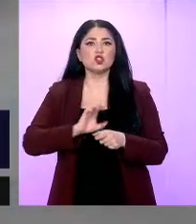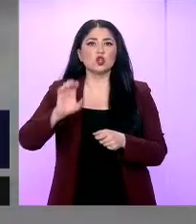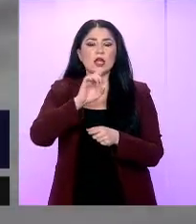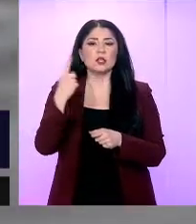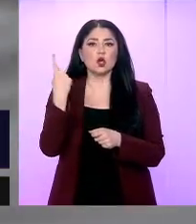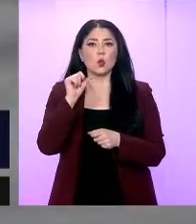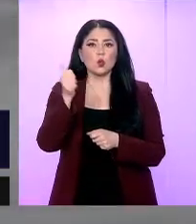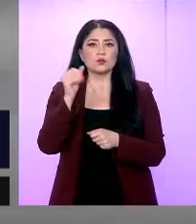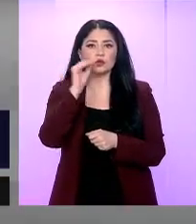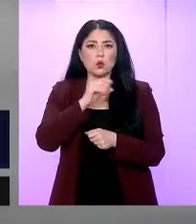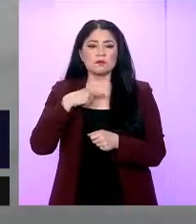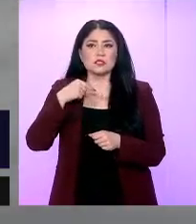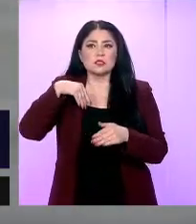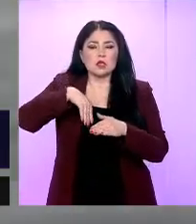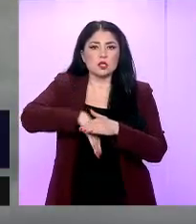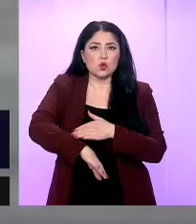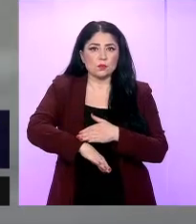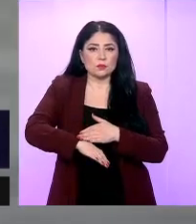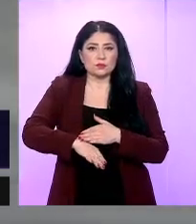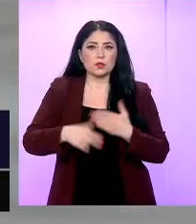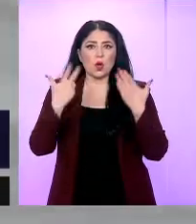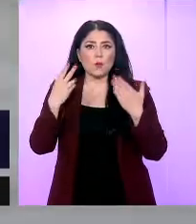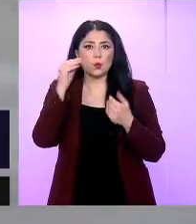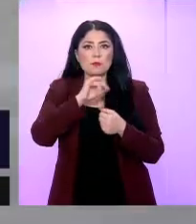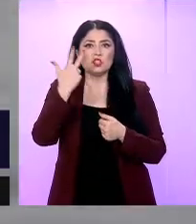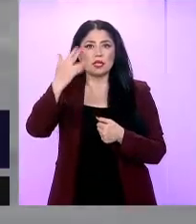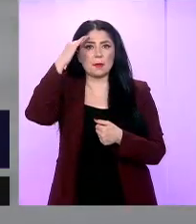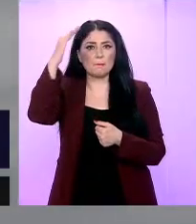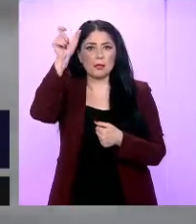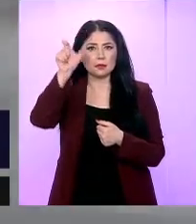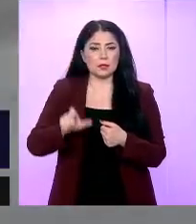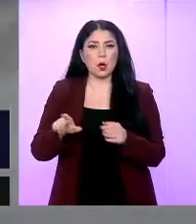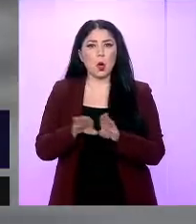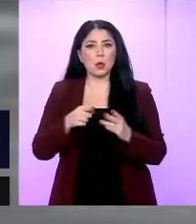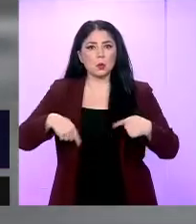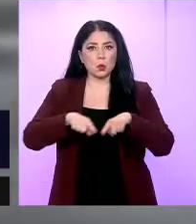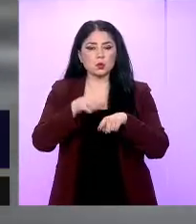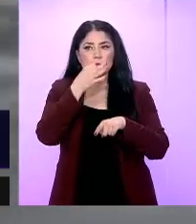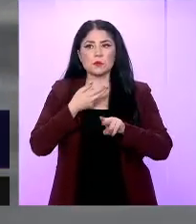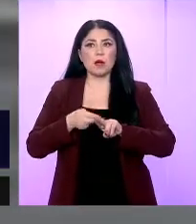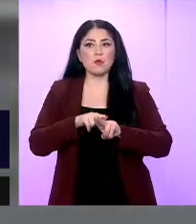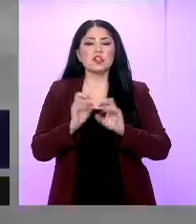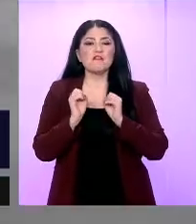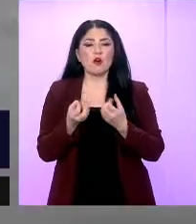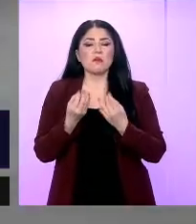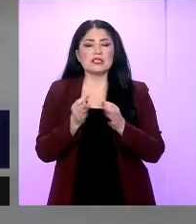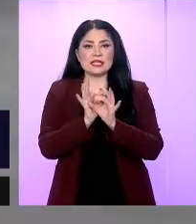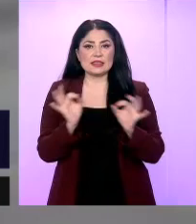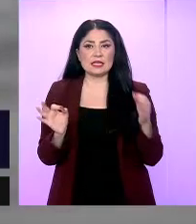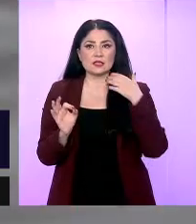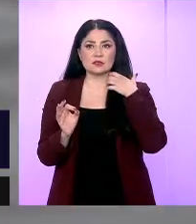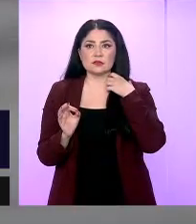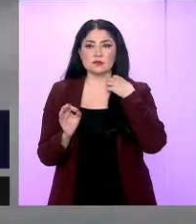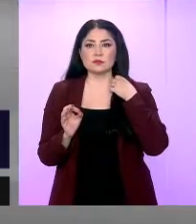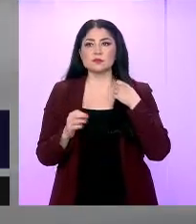bombardată. 11 oameni sunt sub dărâmături, 8 civili și 3 militari. Iar colegul nostru, Alexandru Rotaru, vine în direct acum cu mai multe